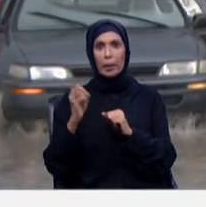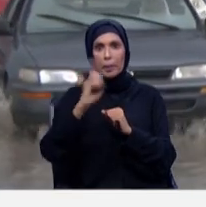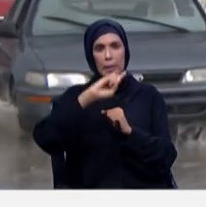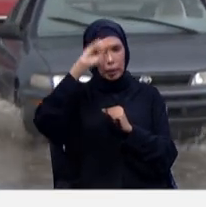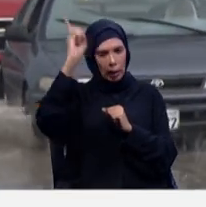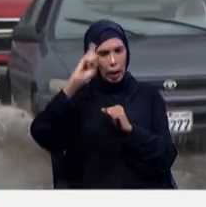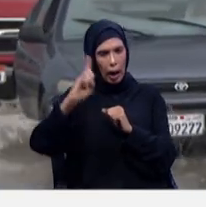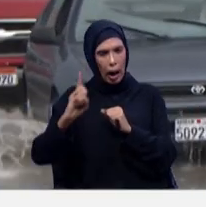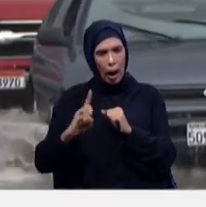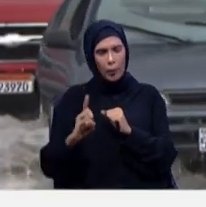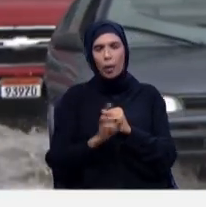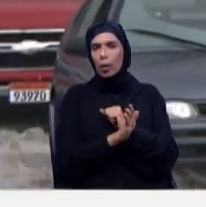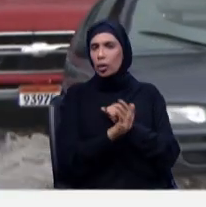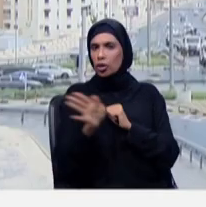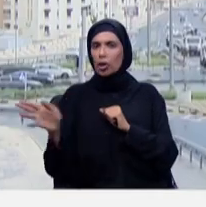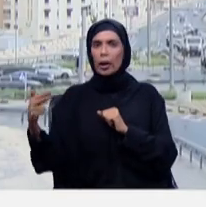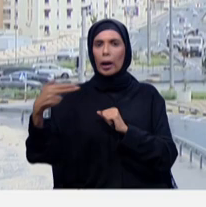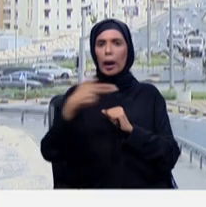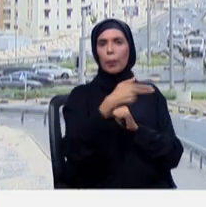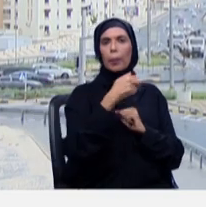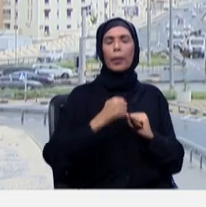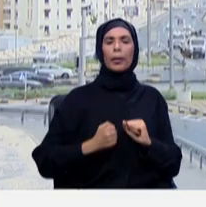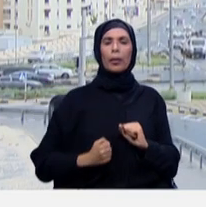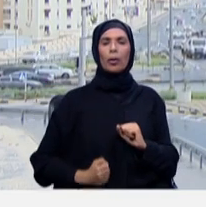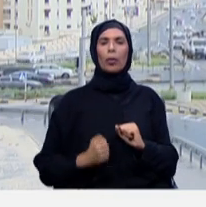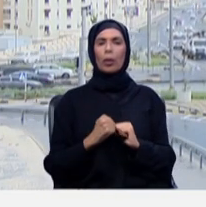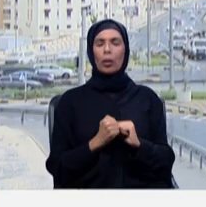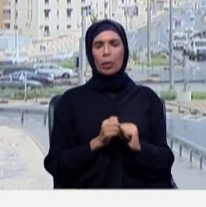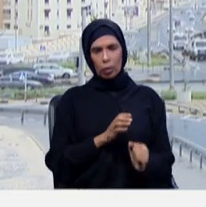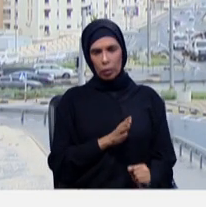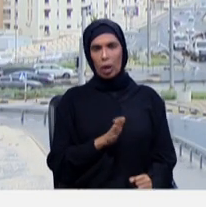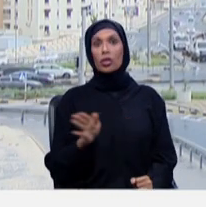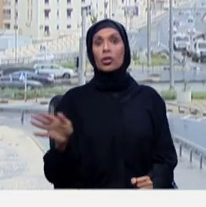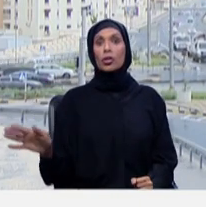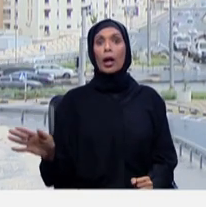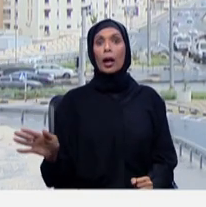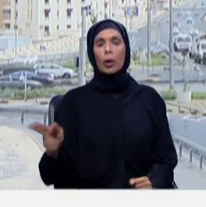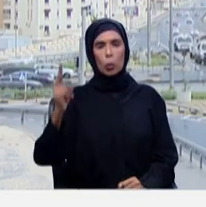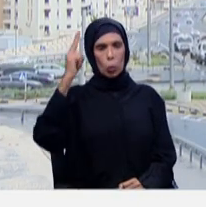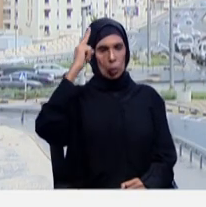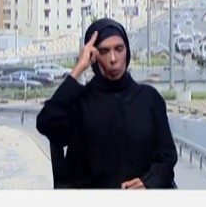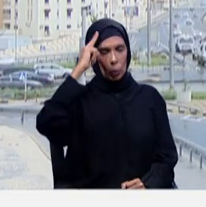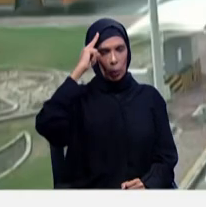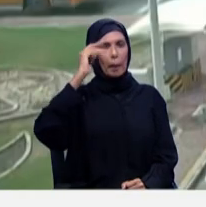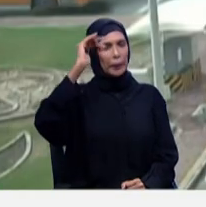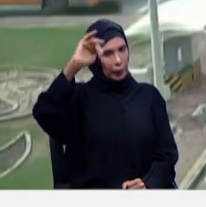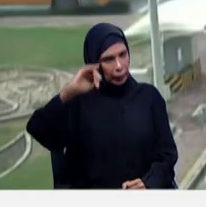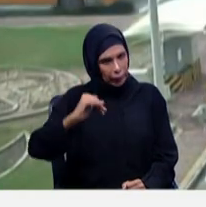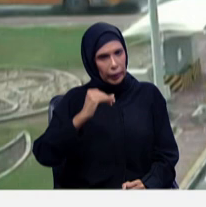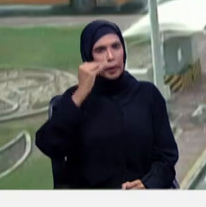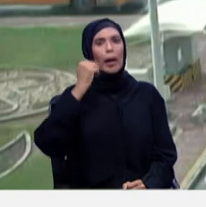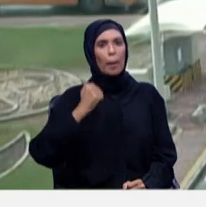شرق غرب المملكة، على طبعا شرق المملكة العربية السعودية، وتتحرك علينا خلال فترة